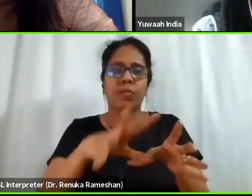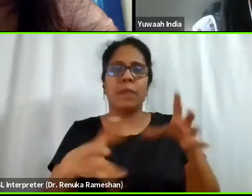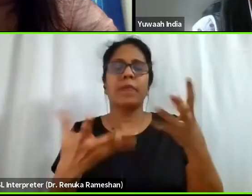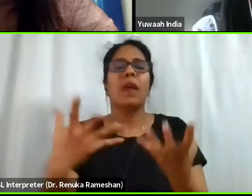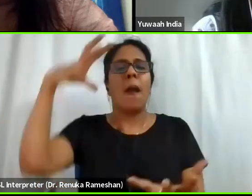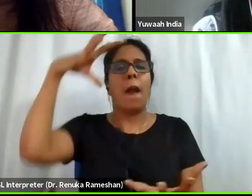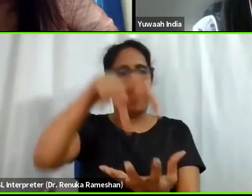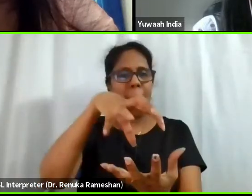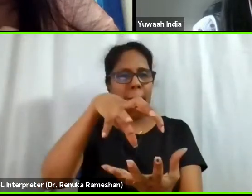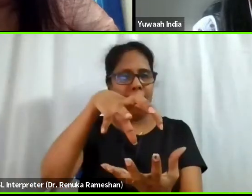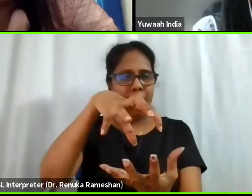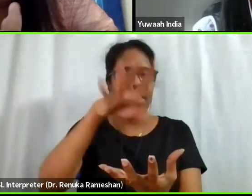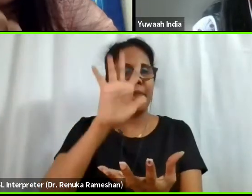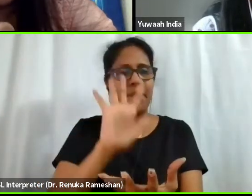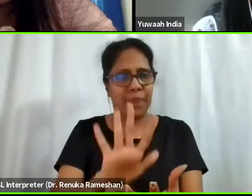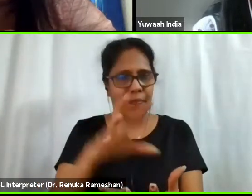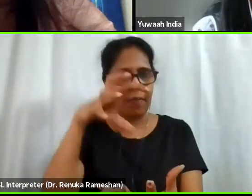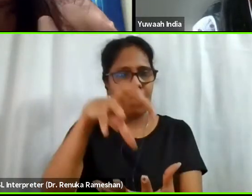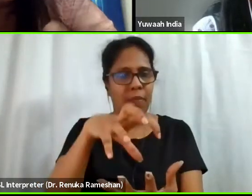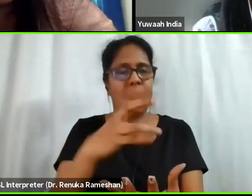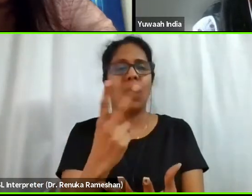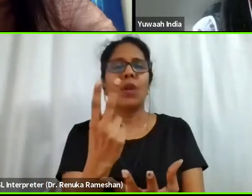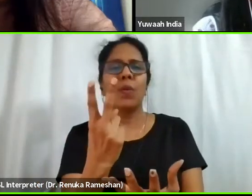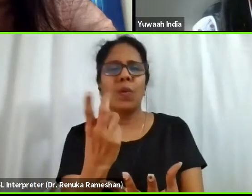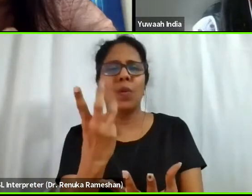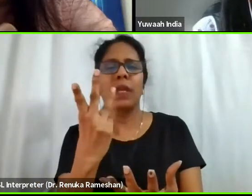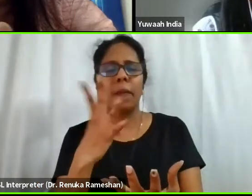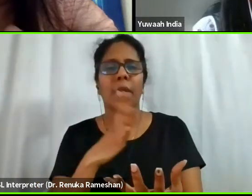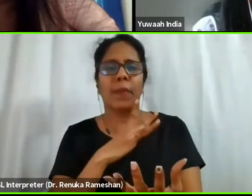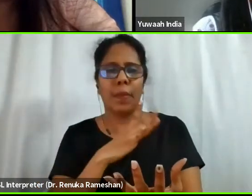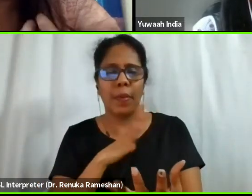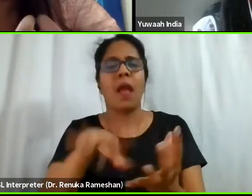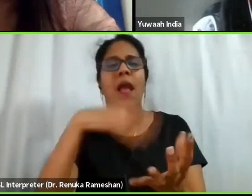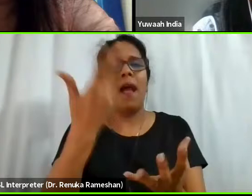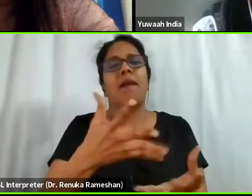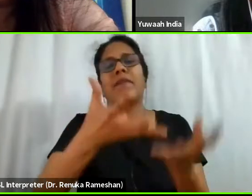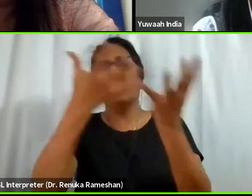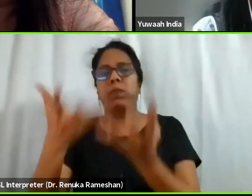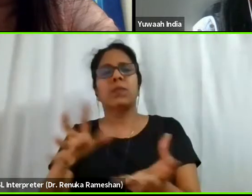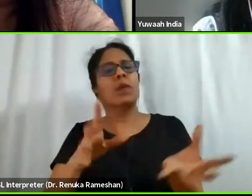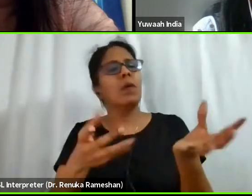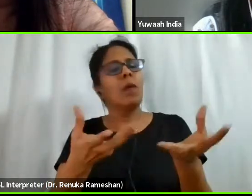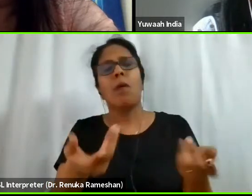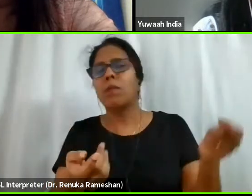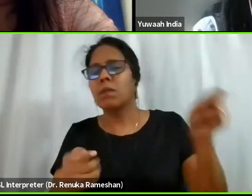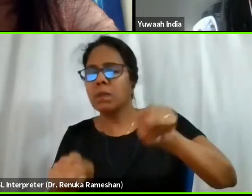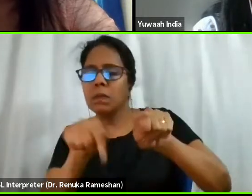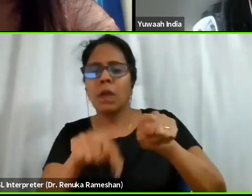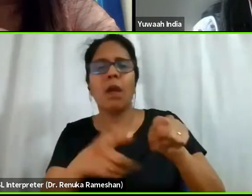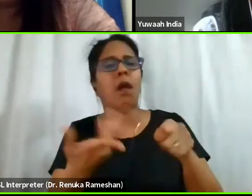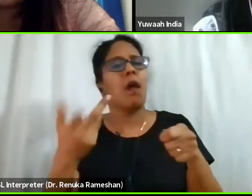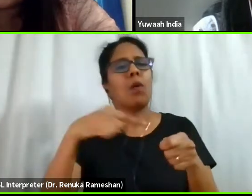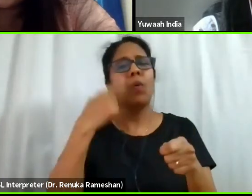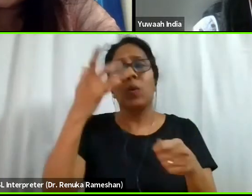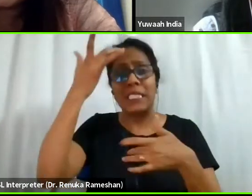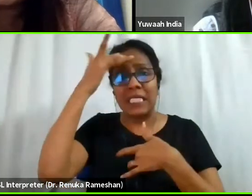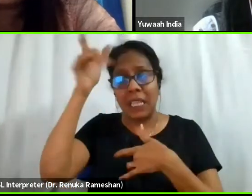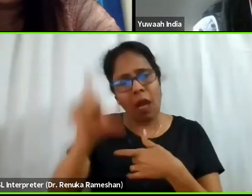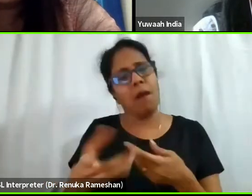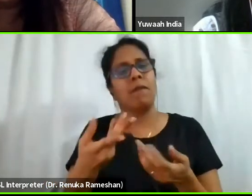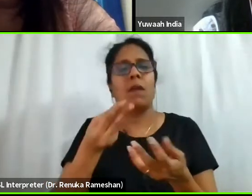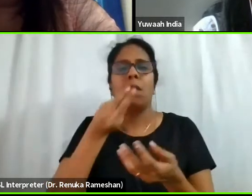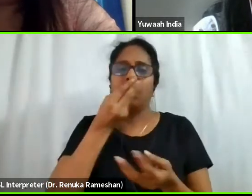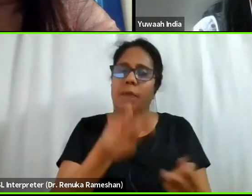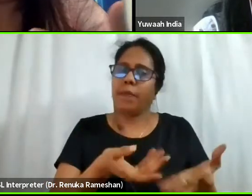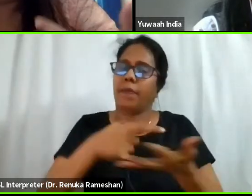2-3 मिनट के लिए। उनको फिर निकाल करके वो सॉफ्ट हो जाए, वो आप पेशेंट को खिला सकते हो। तो इससे फाइबर भी चला जाएगा,